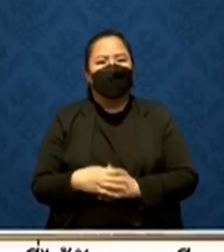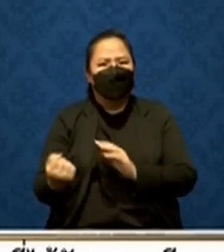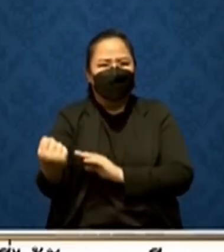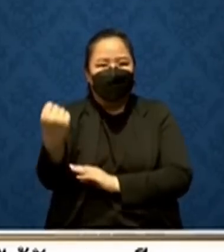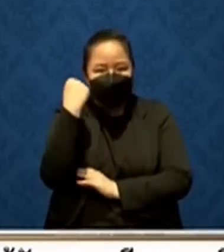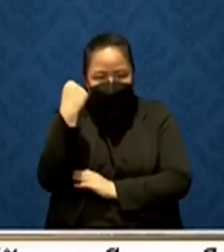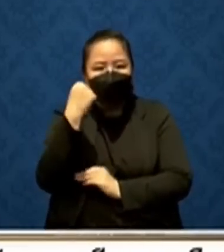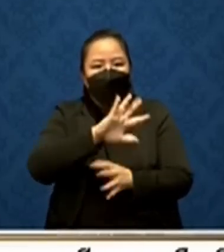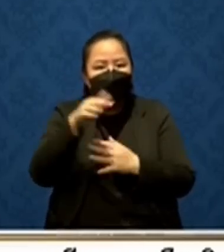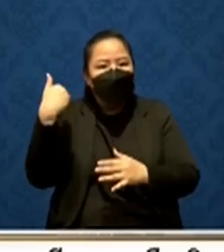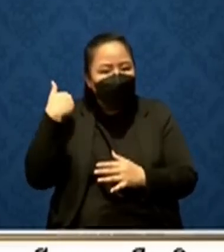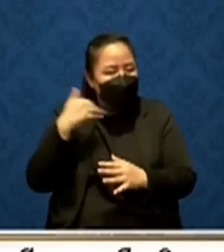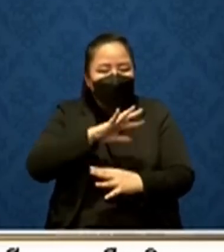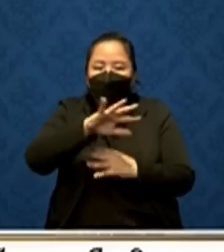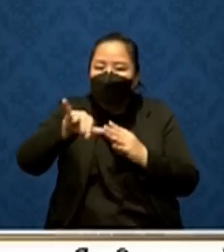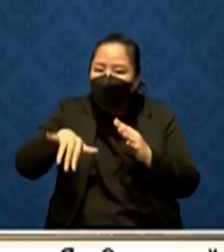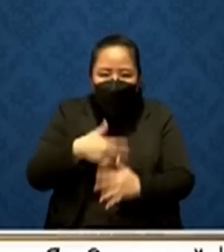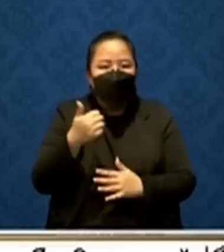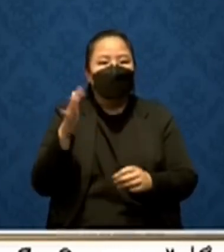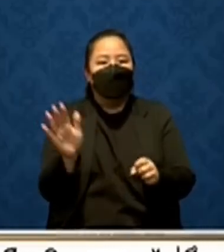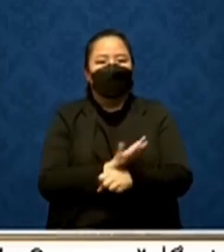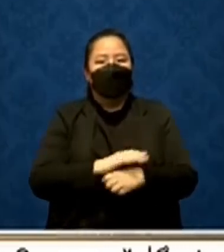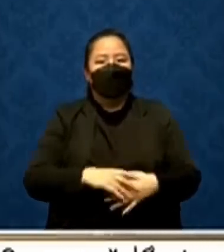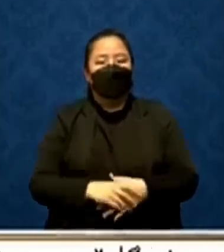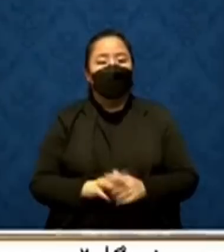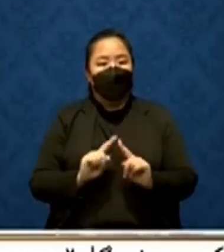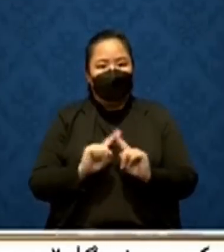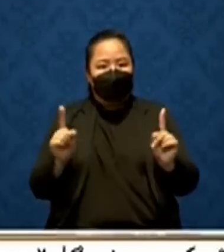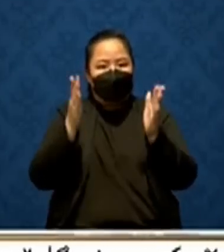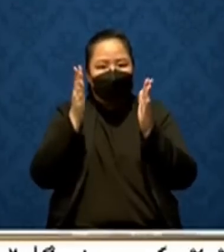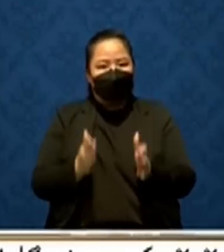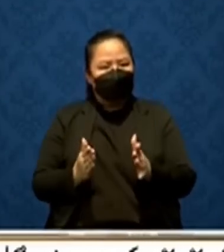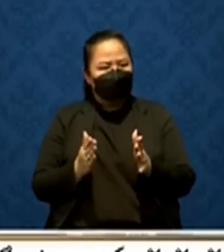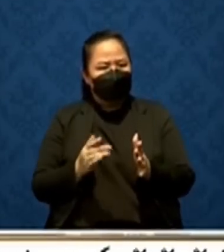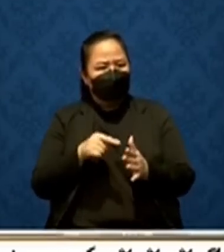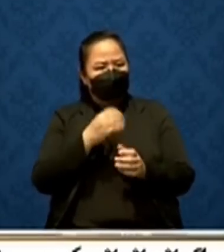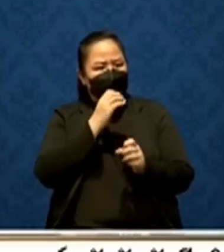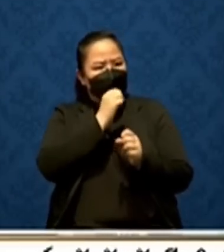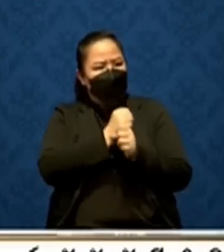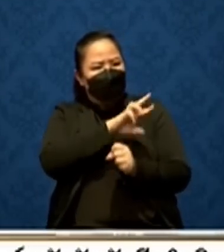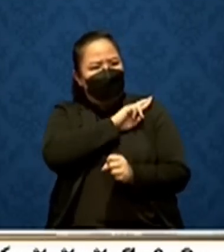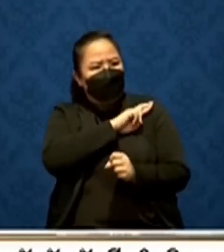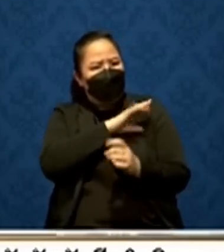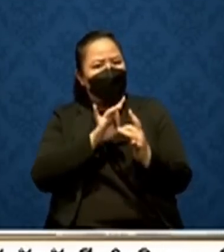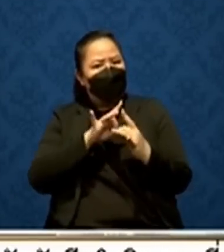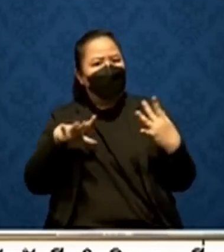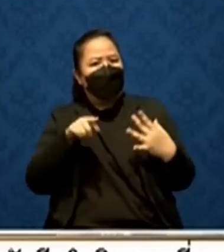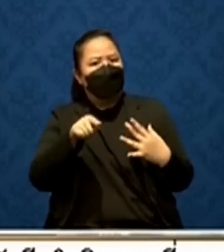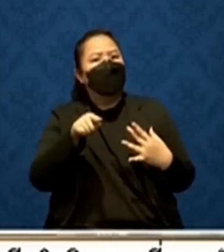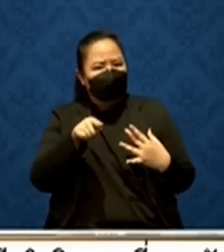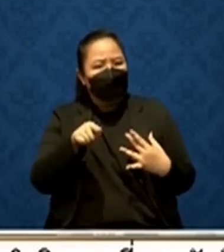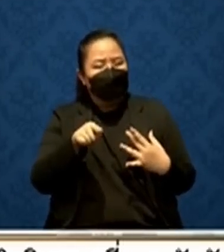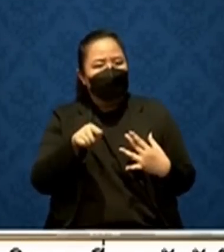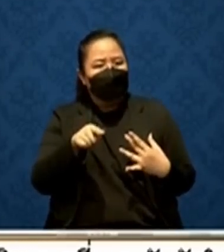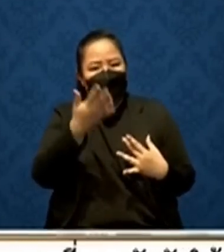คงมีทุกมิติหัวใจท่านใช้คนไม่เป็นไงครับก็เห็นแต่พรรคพวก